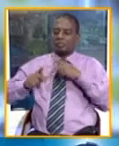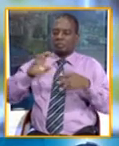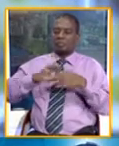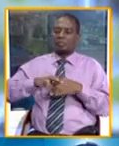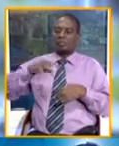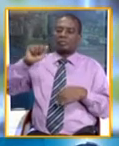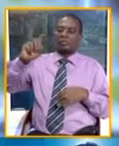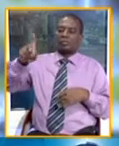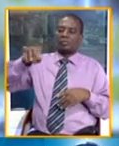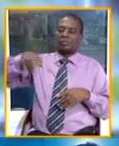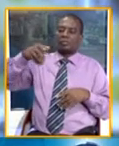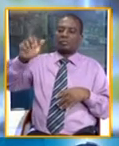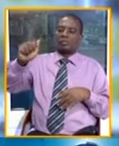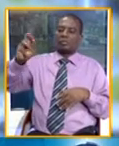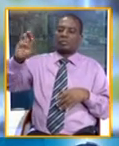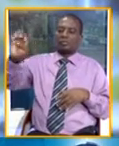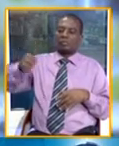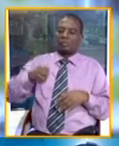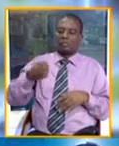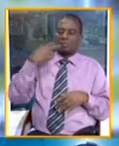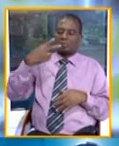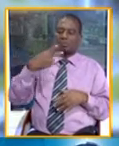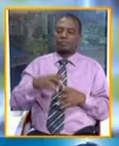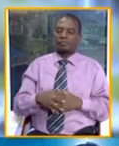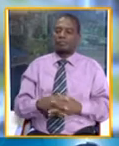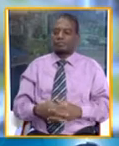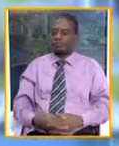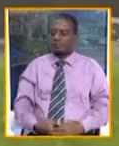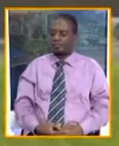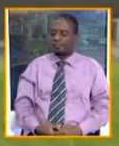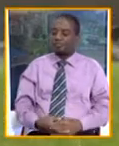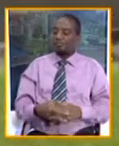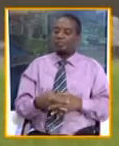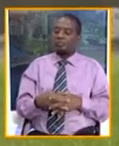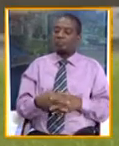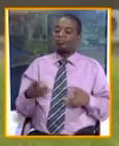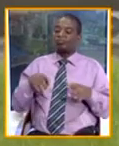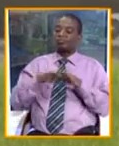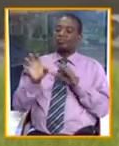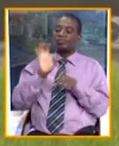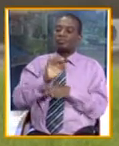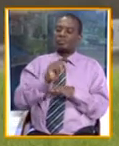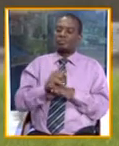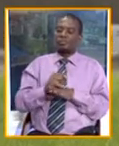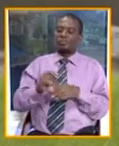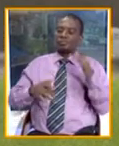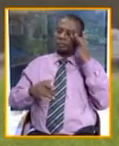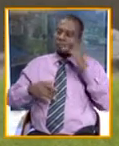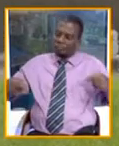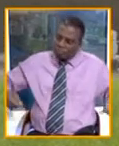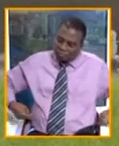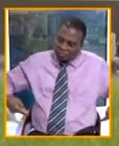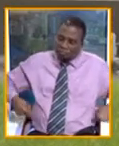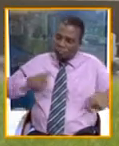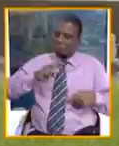commune d'Adjamé. Noël Danyogo et Abou Sanogo. En Côte d'Ivoire, les maladies du Rhin sont